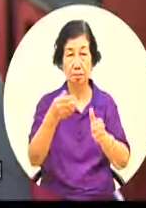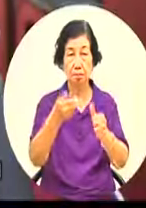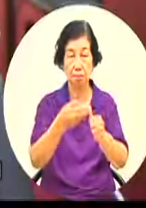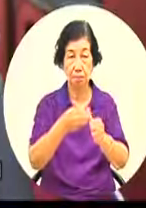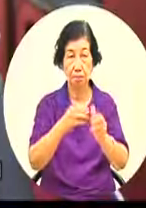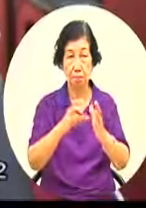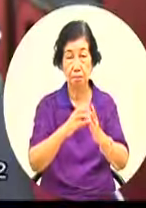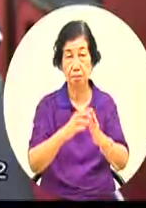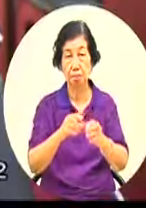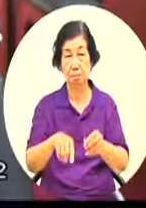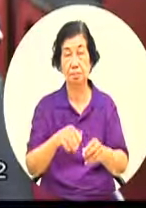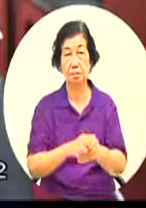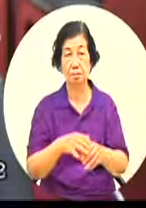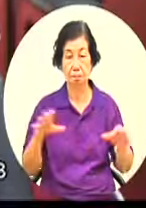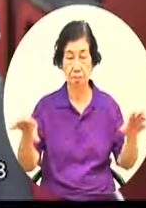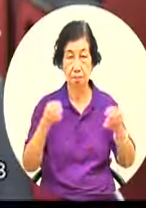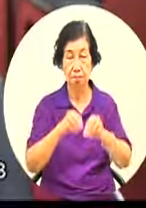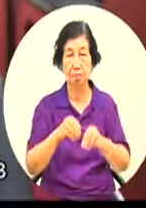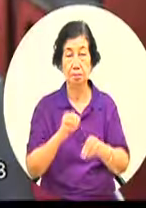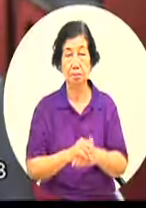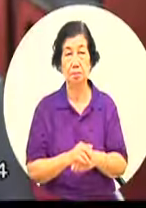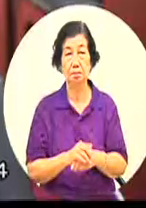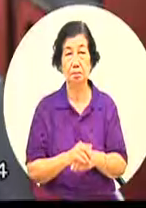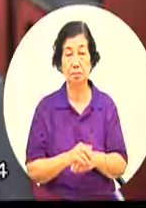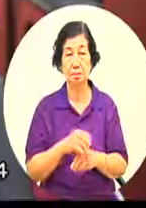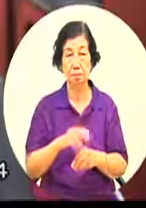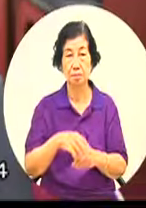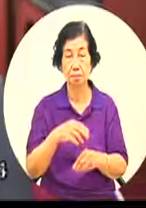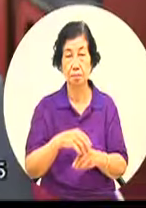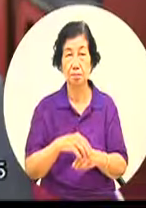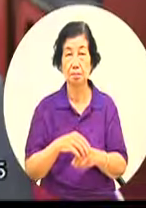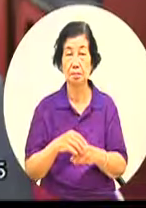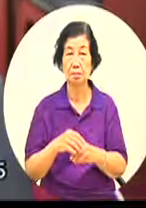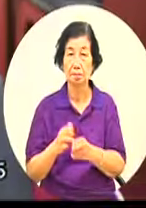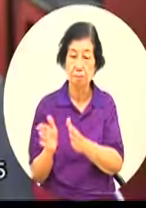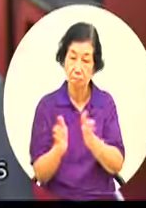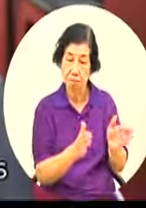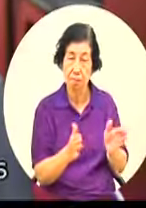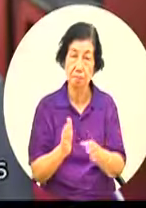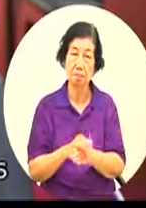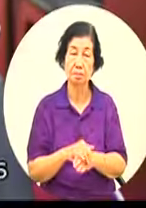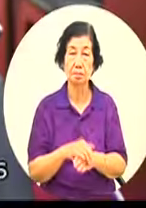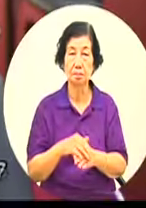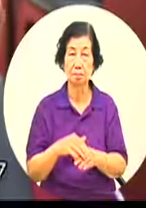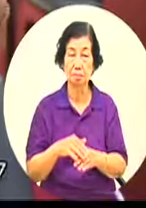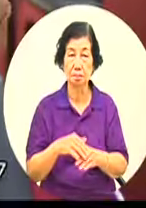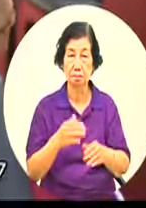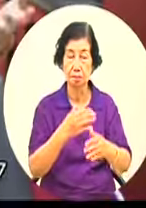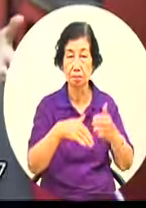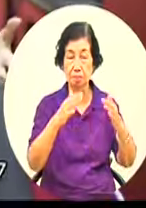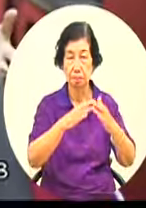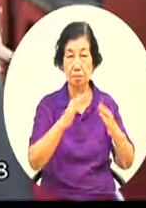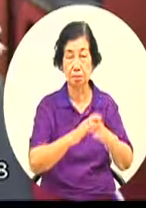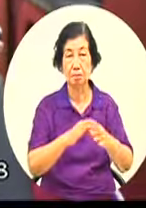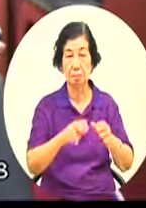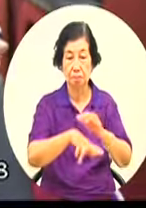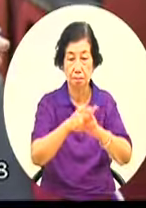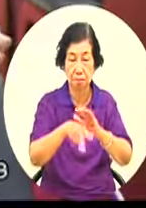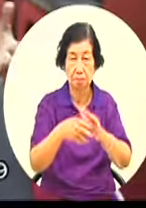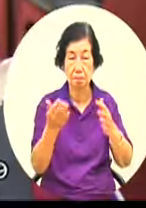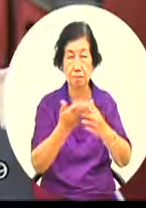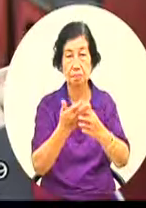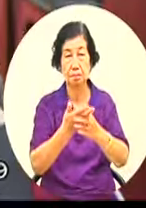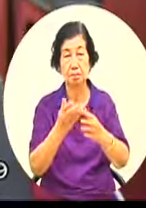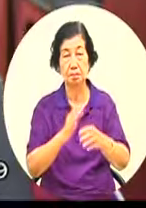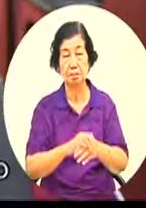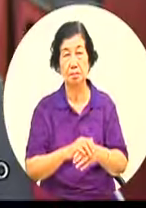先整合所有，就是去盘整所有学校的多出来空闲